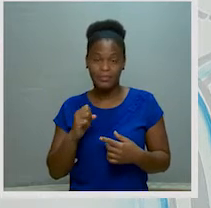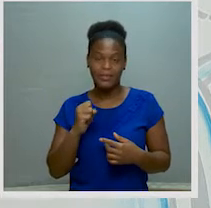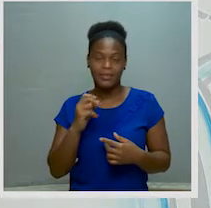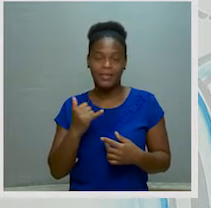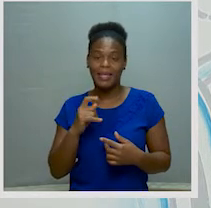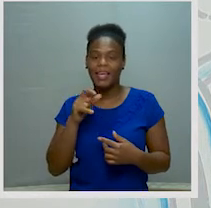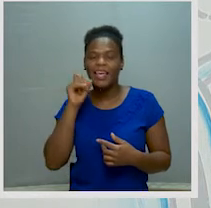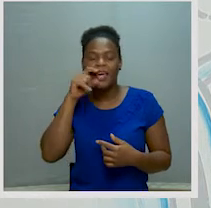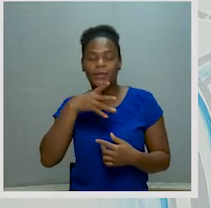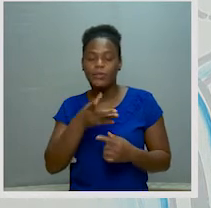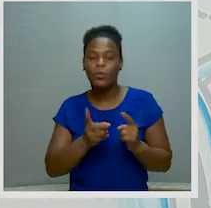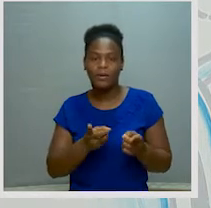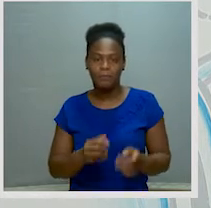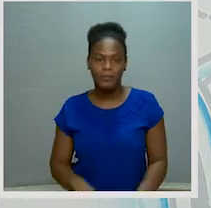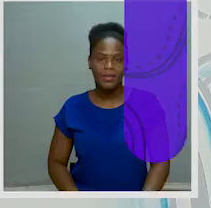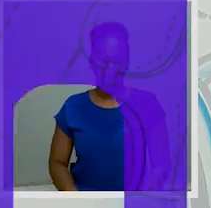quoi?